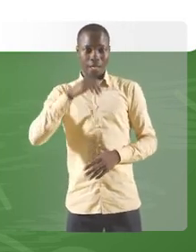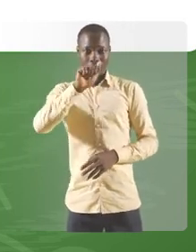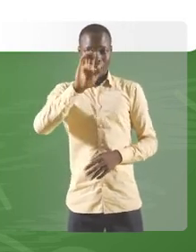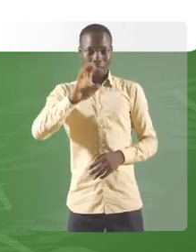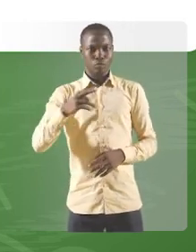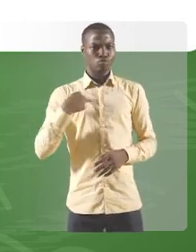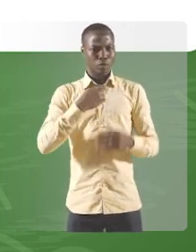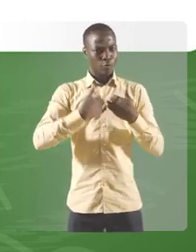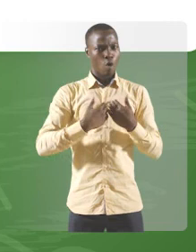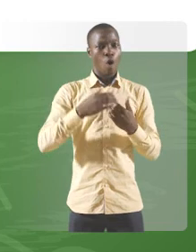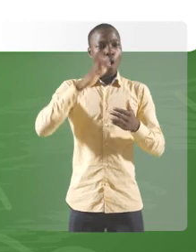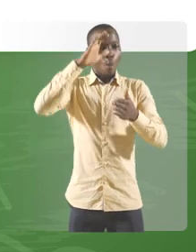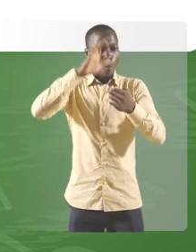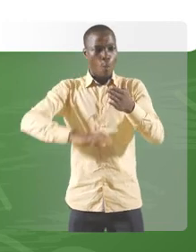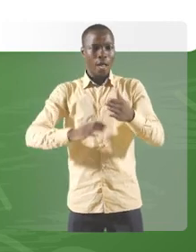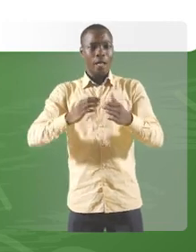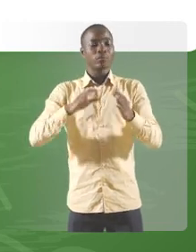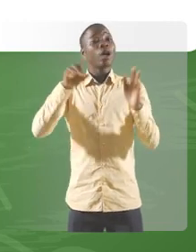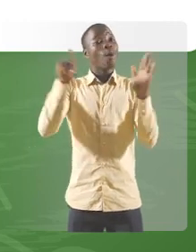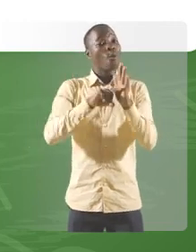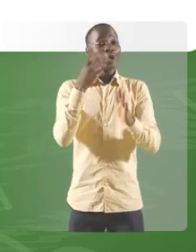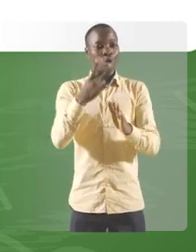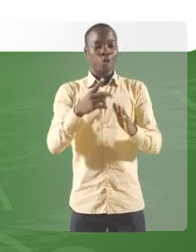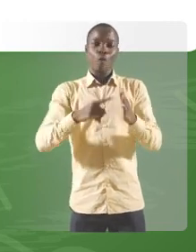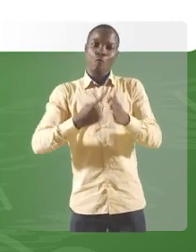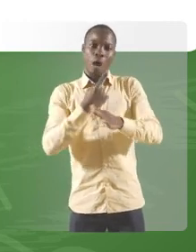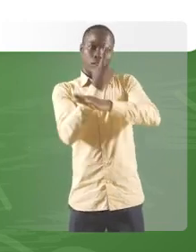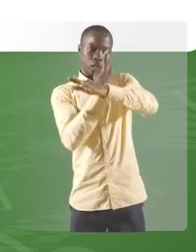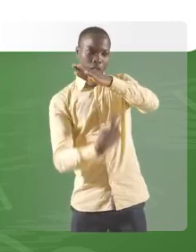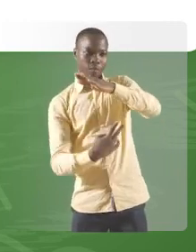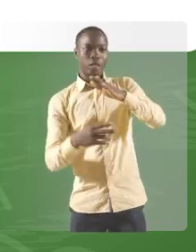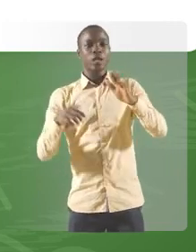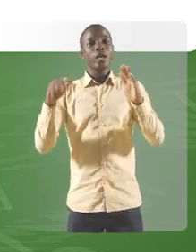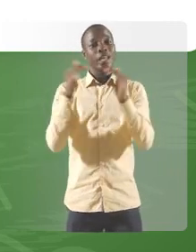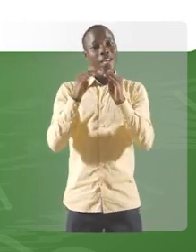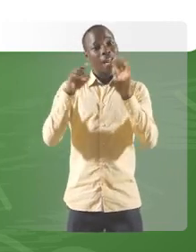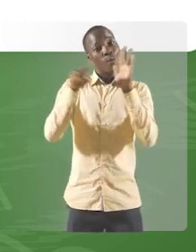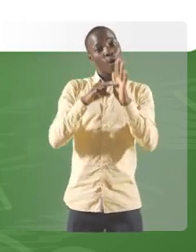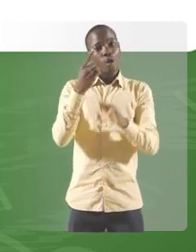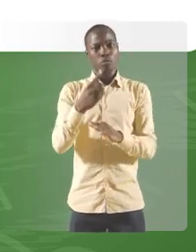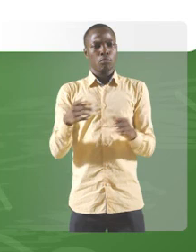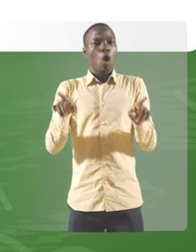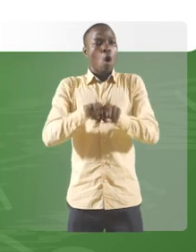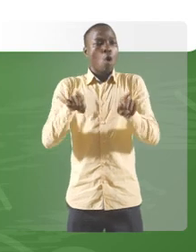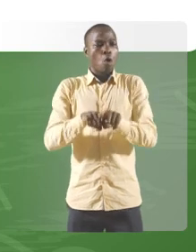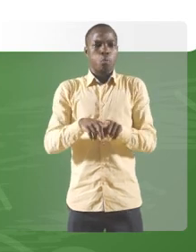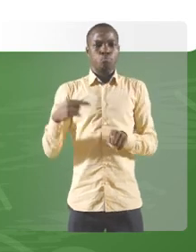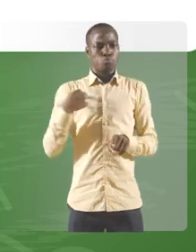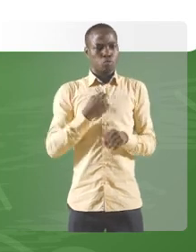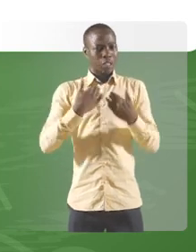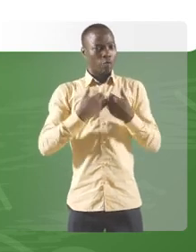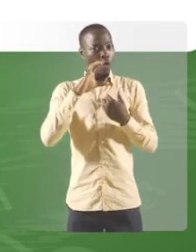multiplié par 1,5 qui est égal à moins 1. Donc comme le produit du coefficient directeur est égal à moins